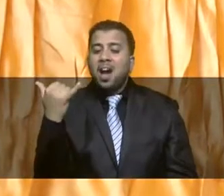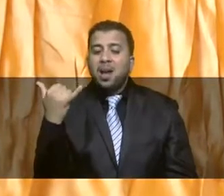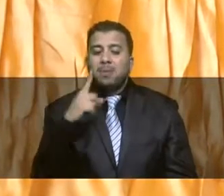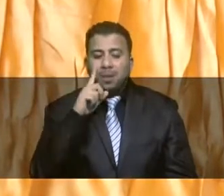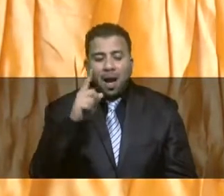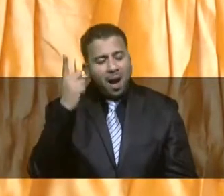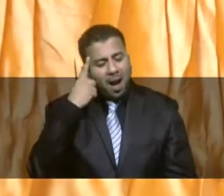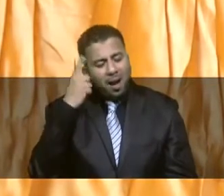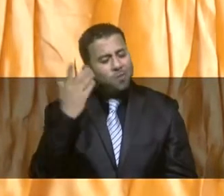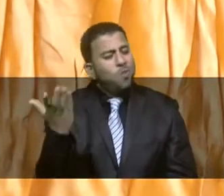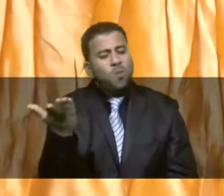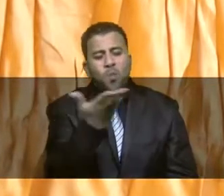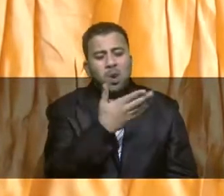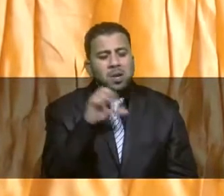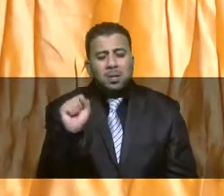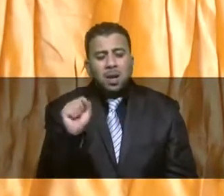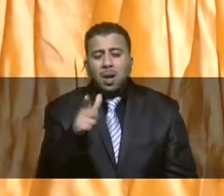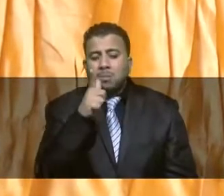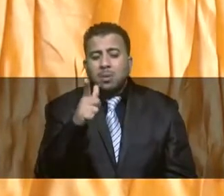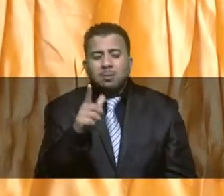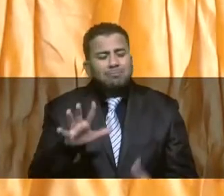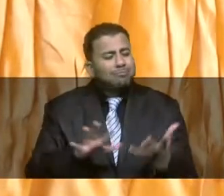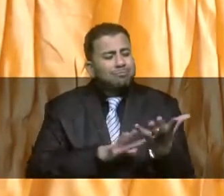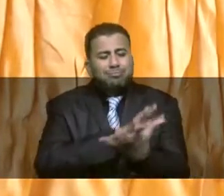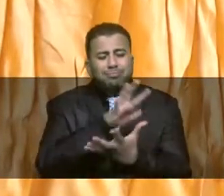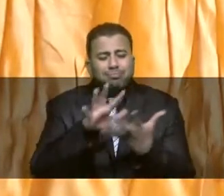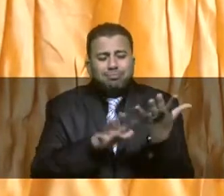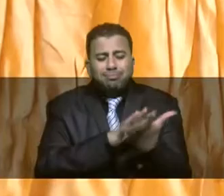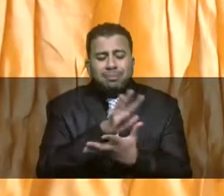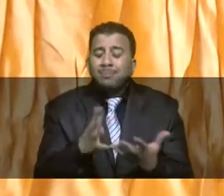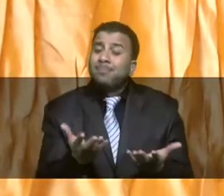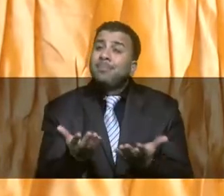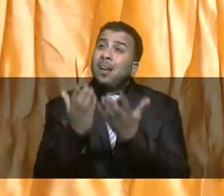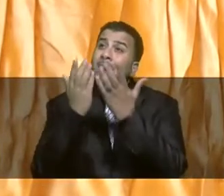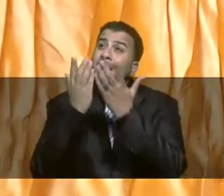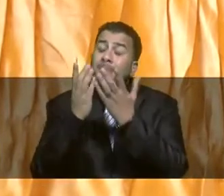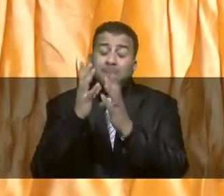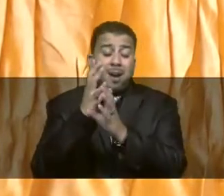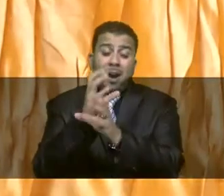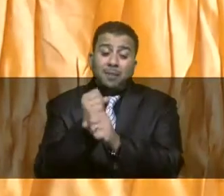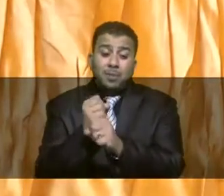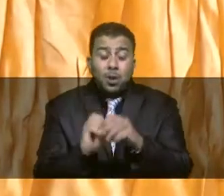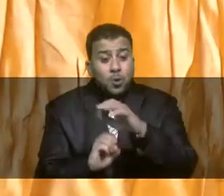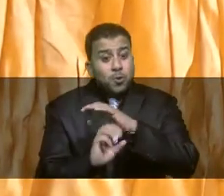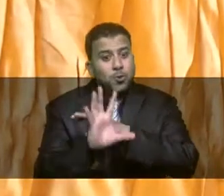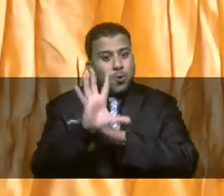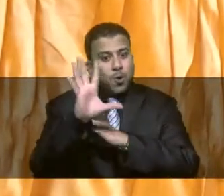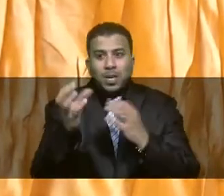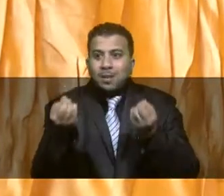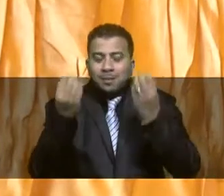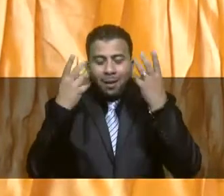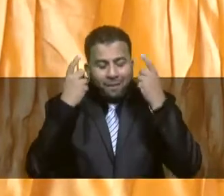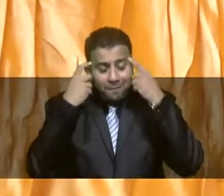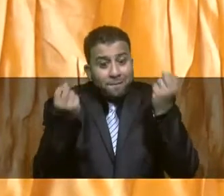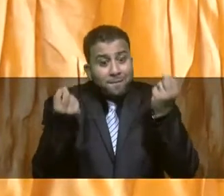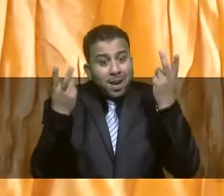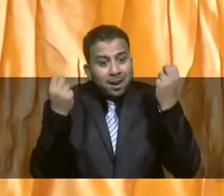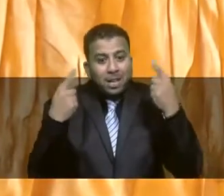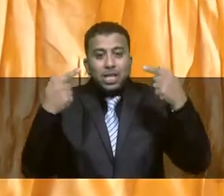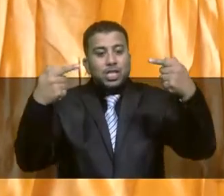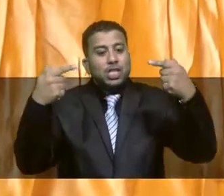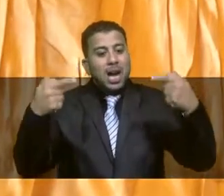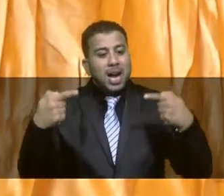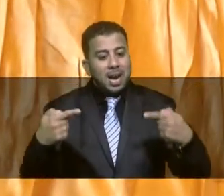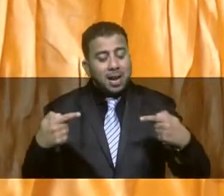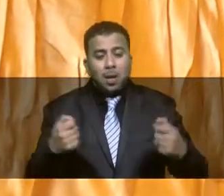كما تعلمون واحدة من ساحات ظلماتها، التي نرجو الله بمثل هذه الإضاءات الشعرية والفكرية، بمثل